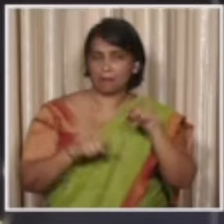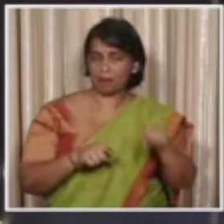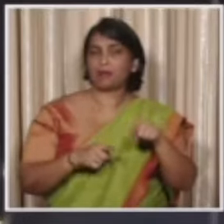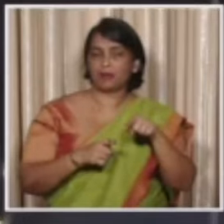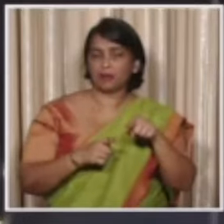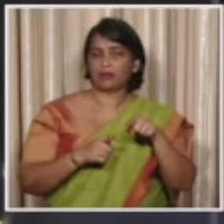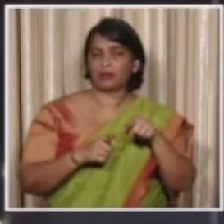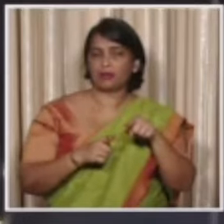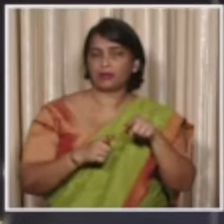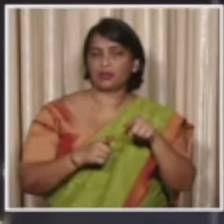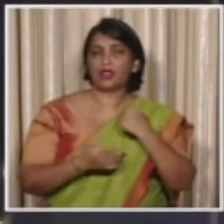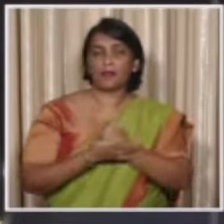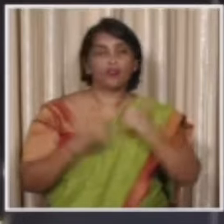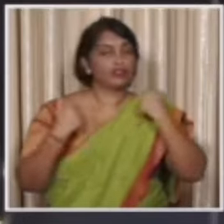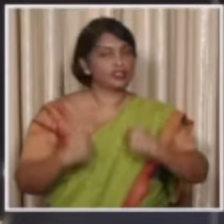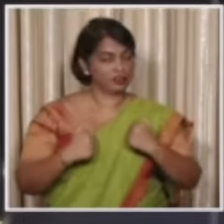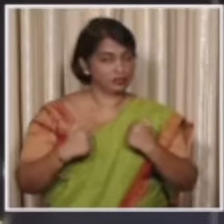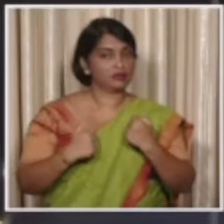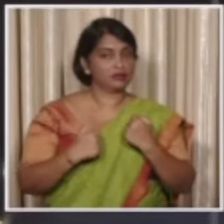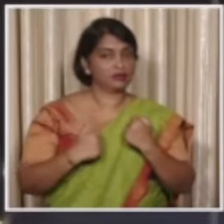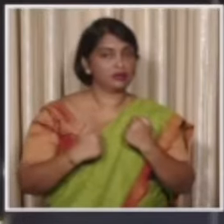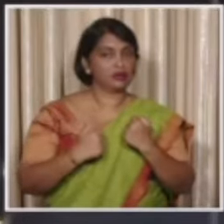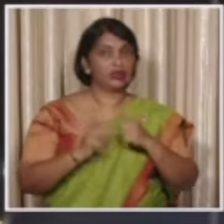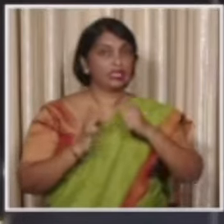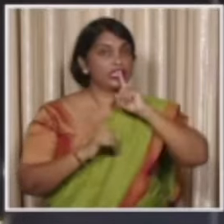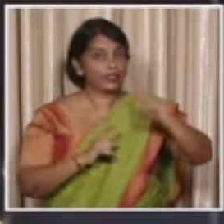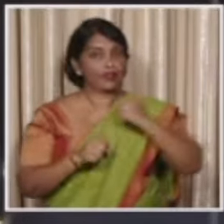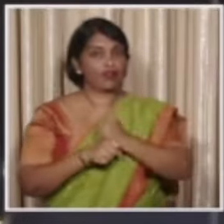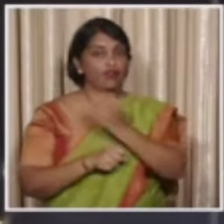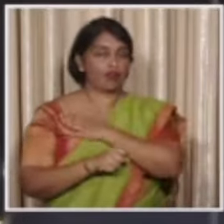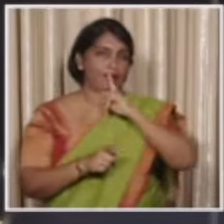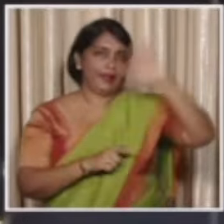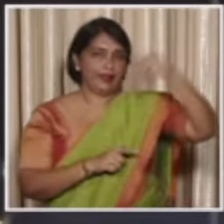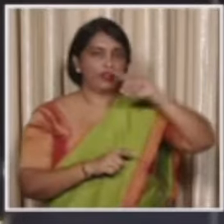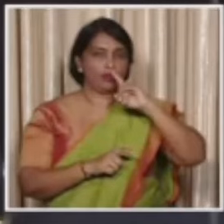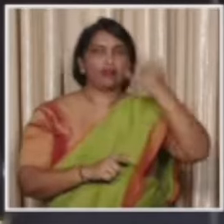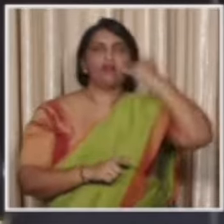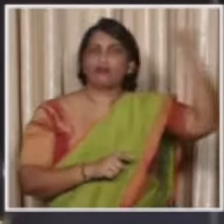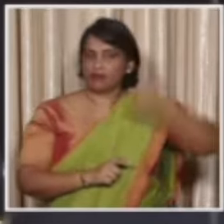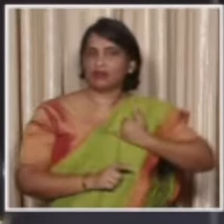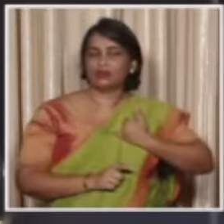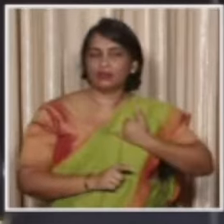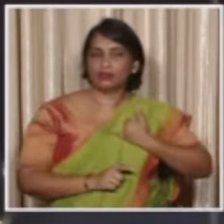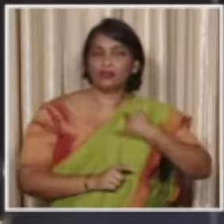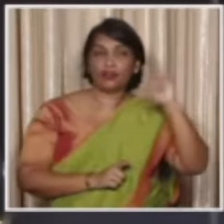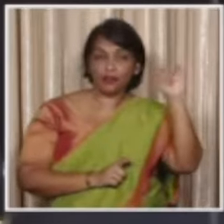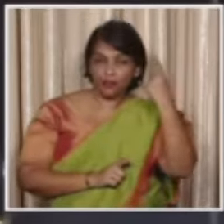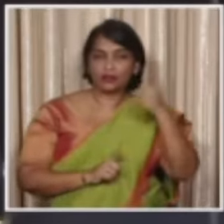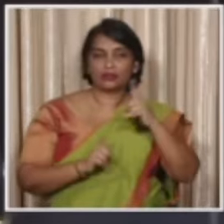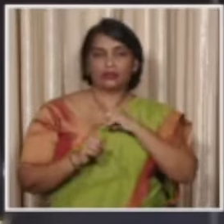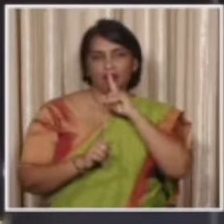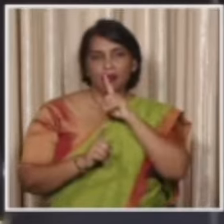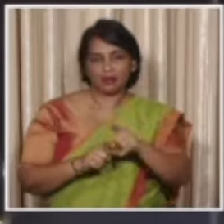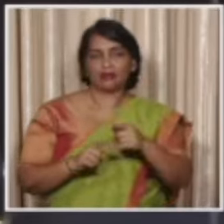බැංකුවේ අධිපති භාරයේ ආරාධනා කරාම ගෝඨාභය රාජපක්ෂ මට කෝල් එකක් දුන්නා. පළවෙනි පාර මේක කතා කරන්නේ